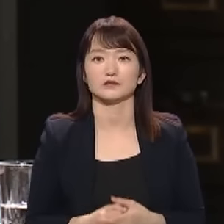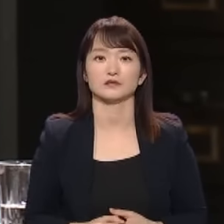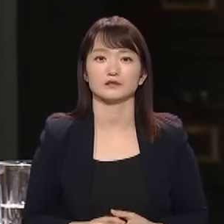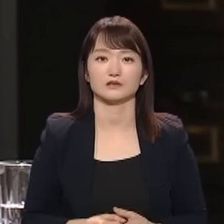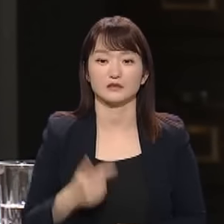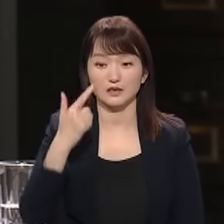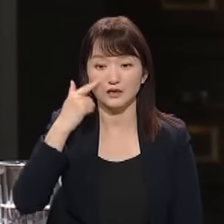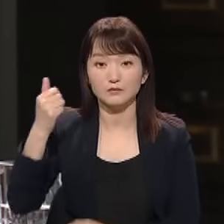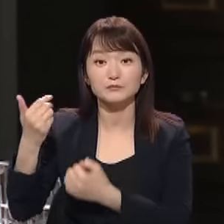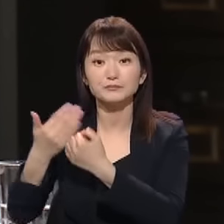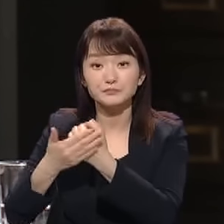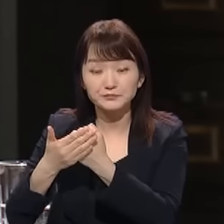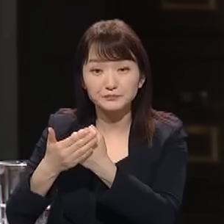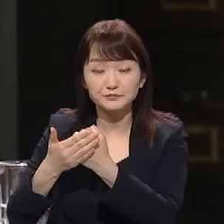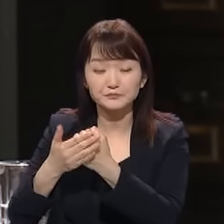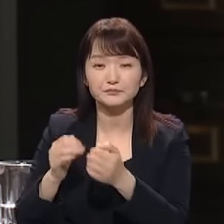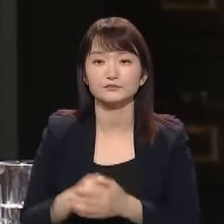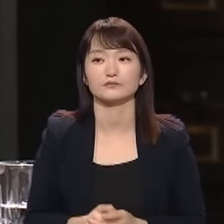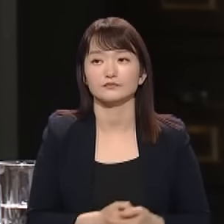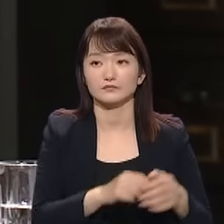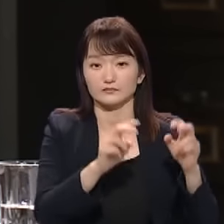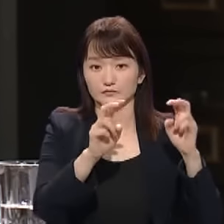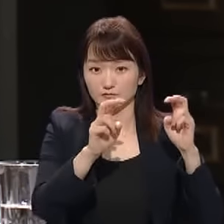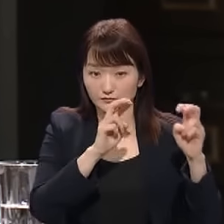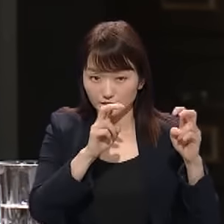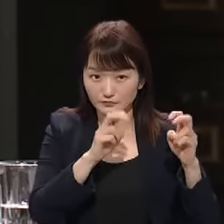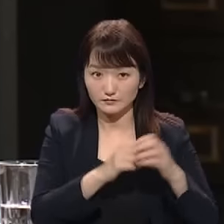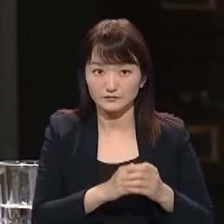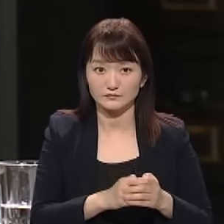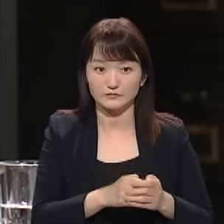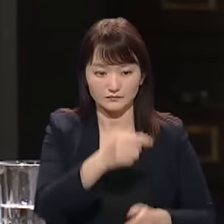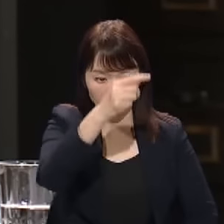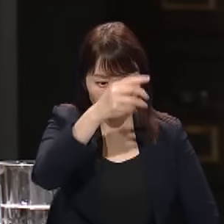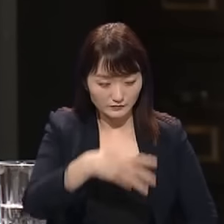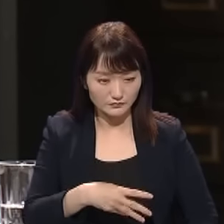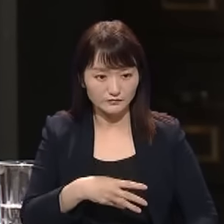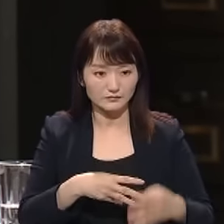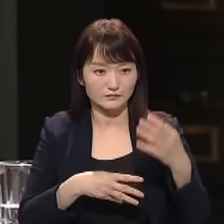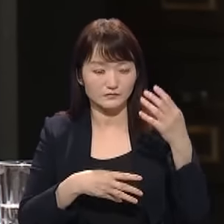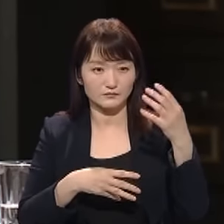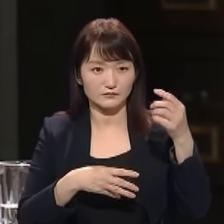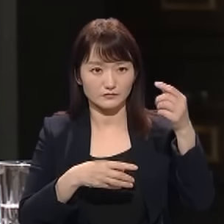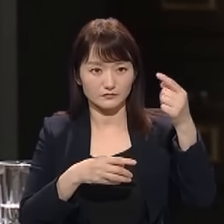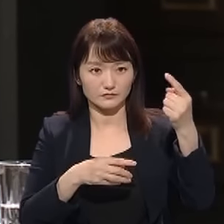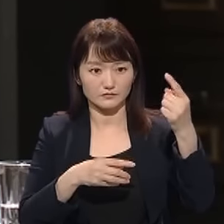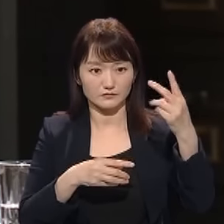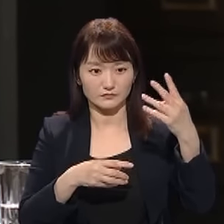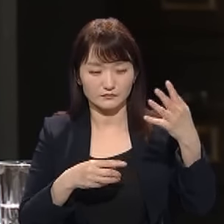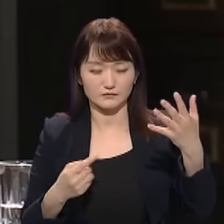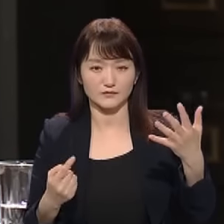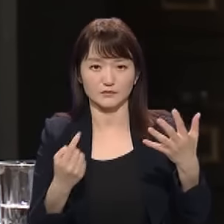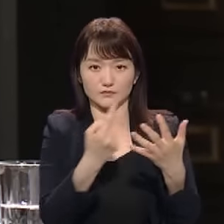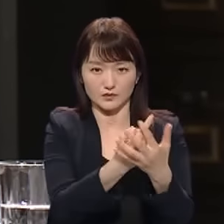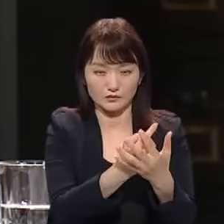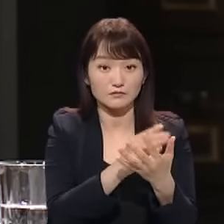그룹이 정말 재계 4대 재벌 안에 이렇게 들어온 건 솔직히 맞지 않느냐. 그러니까 합당한